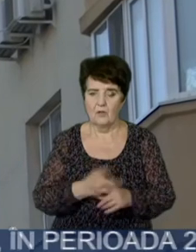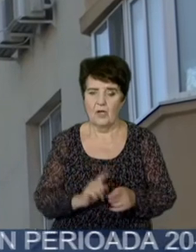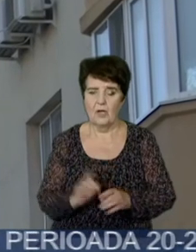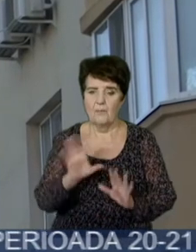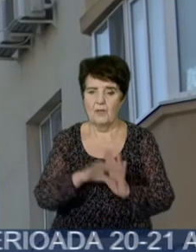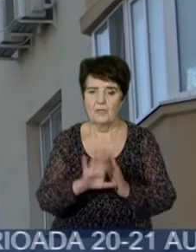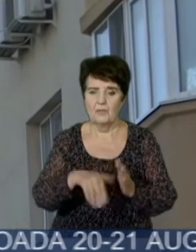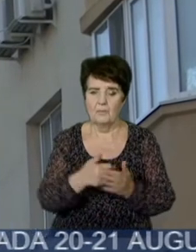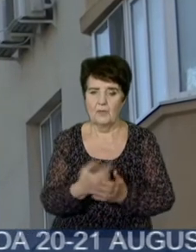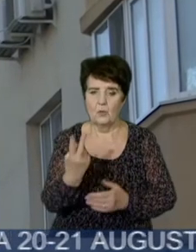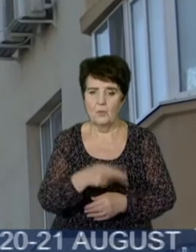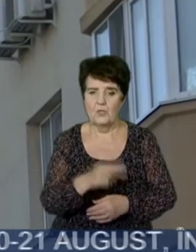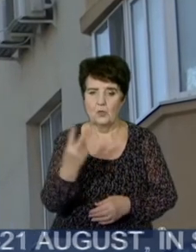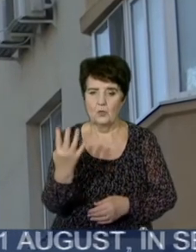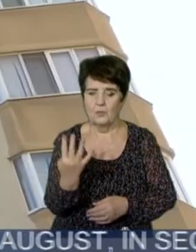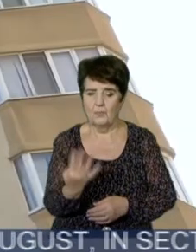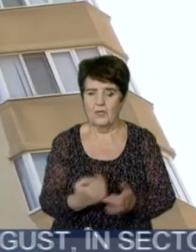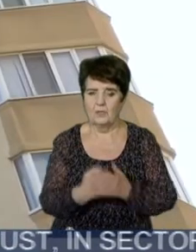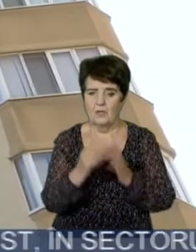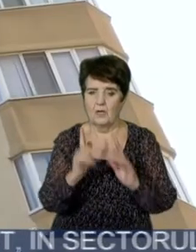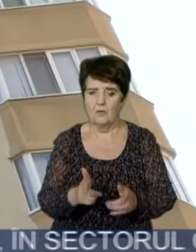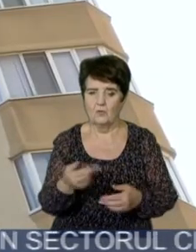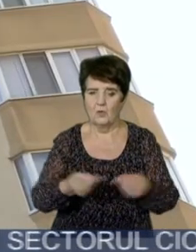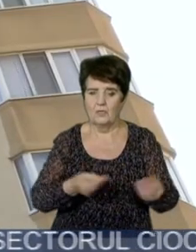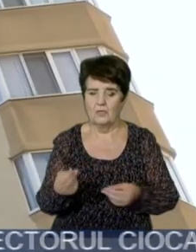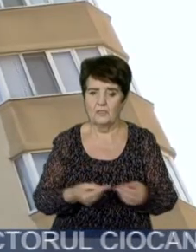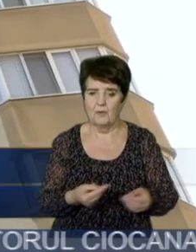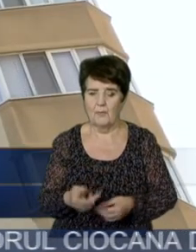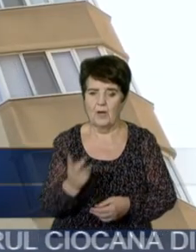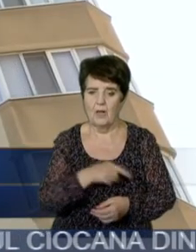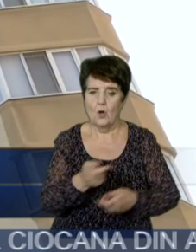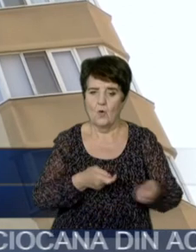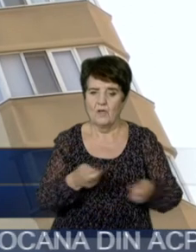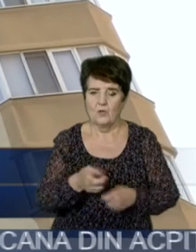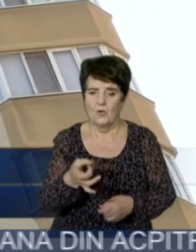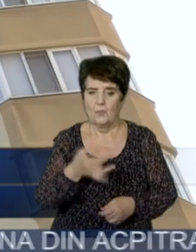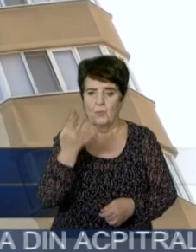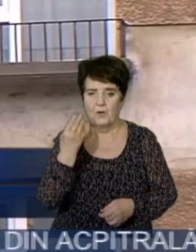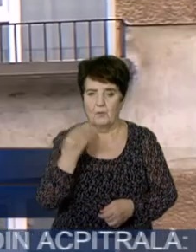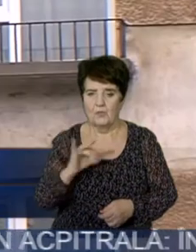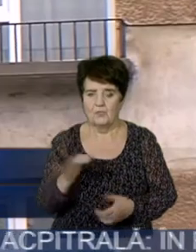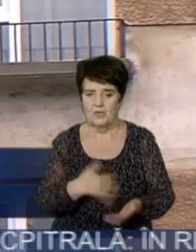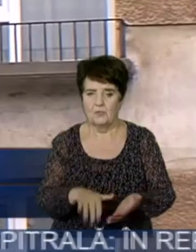implementat până în anul 2024 în baza acordului de finanțare semnat între Guvernul Republicii Moldova și